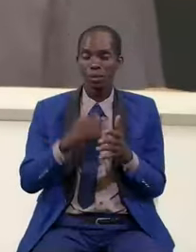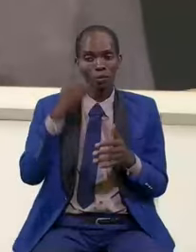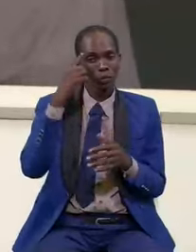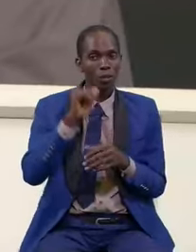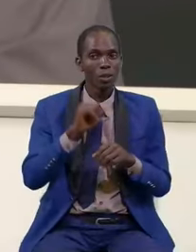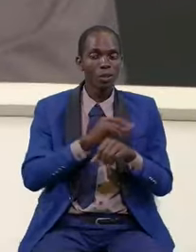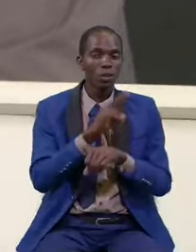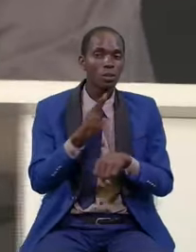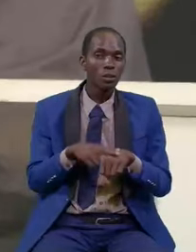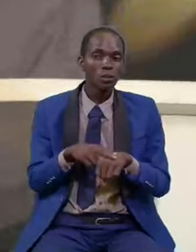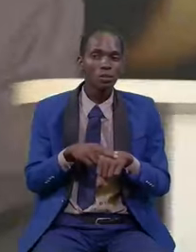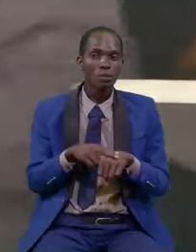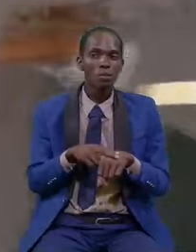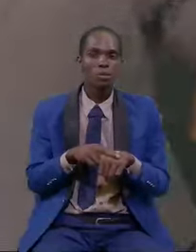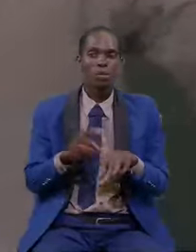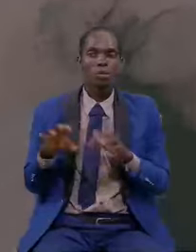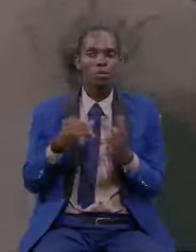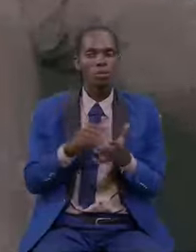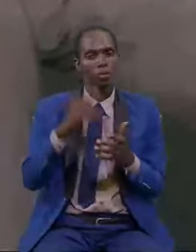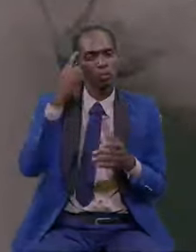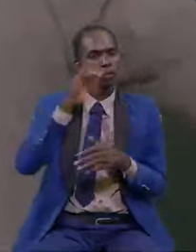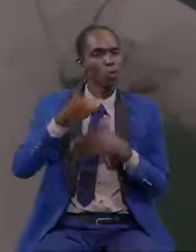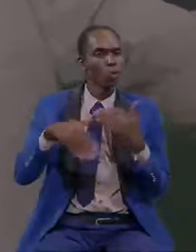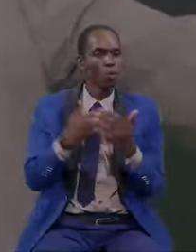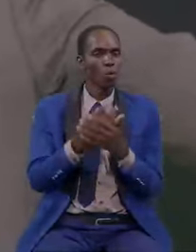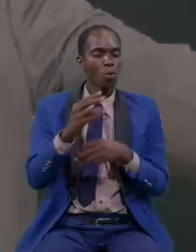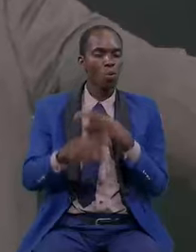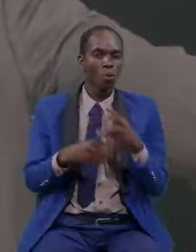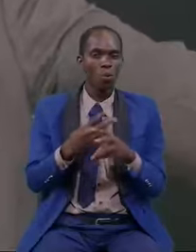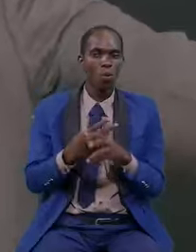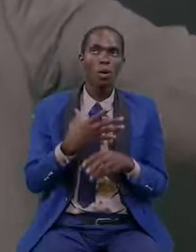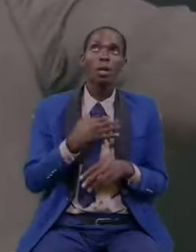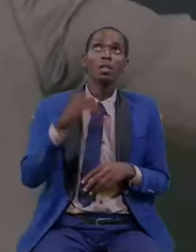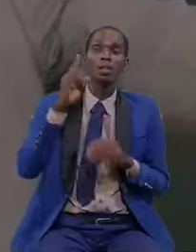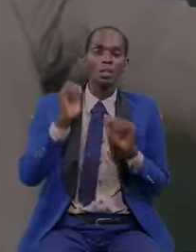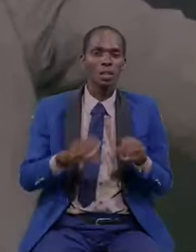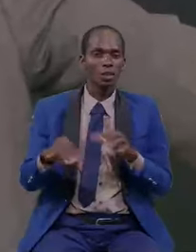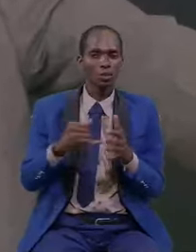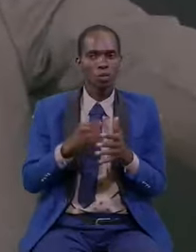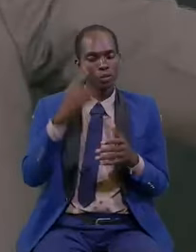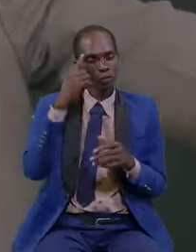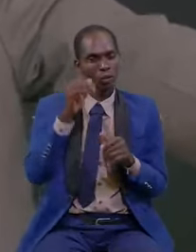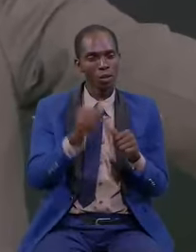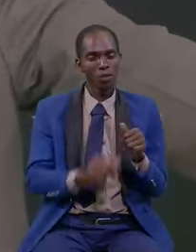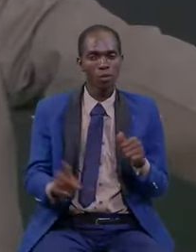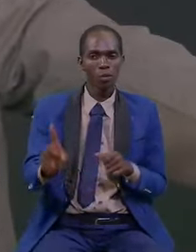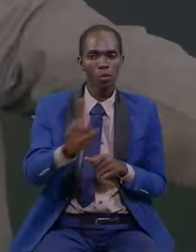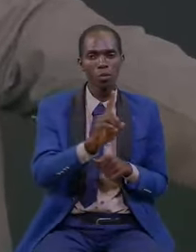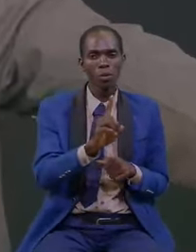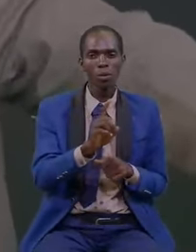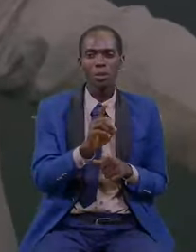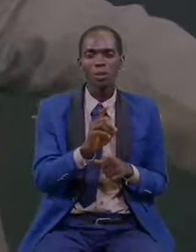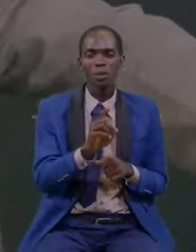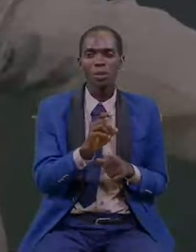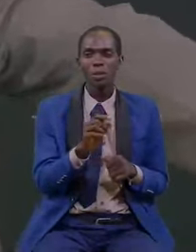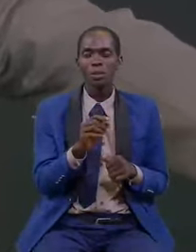nation. Il peut le faire pour tout le monde entier. Il peut le faire pour toute personne. Cela